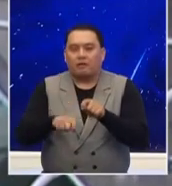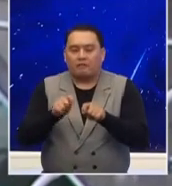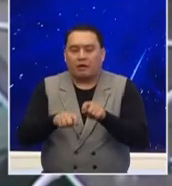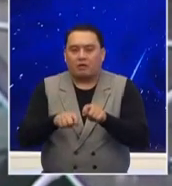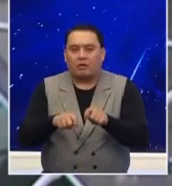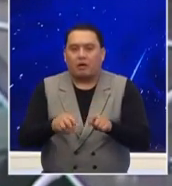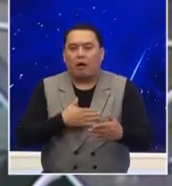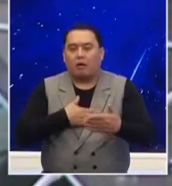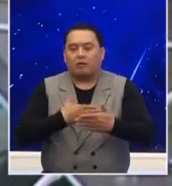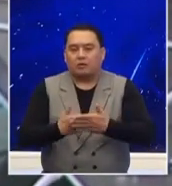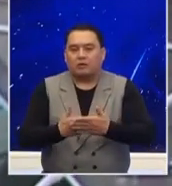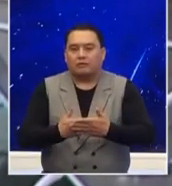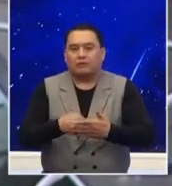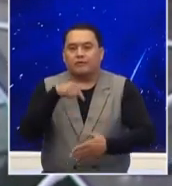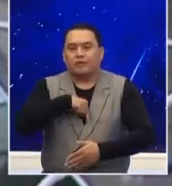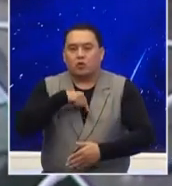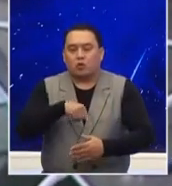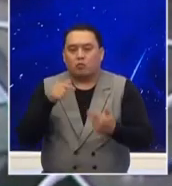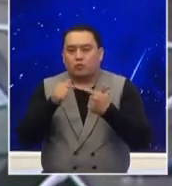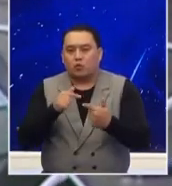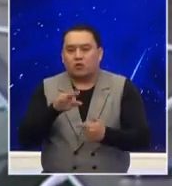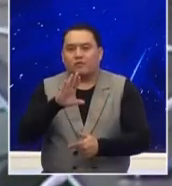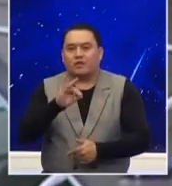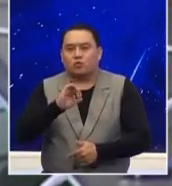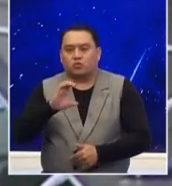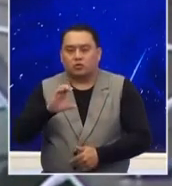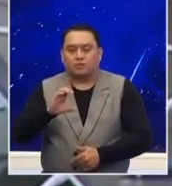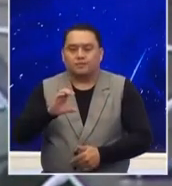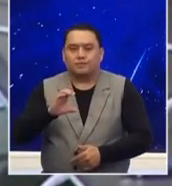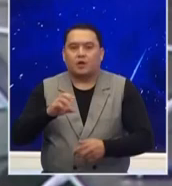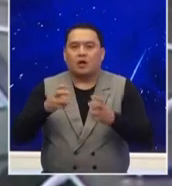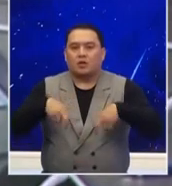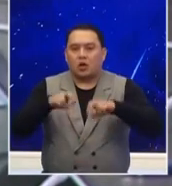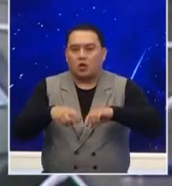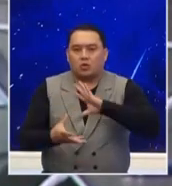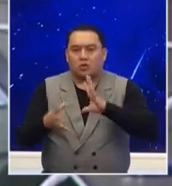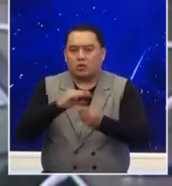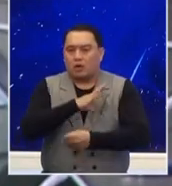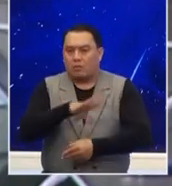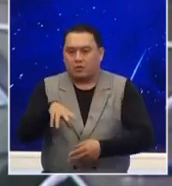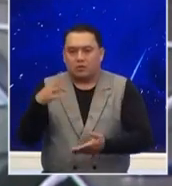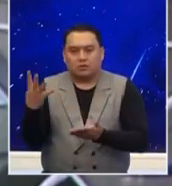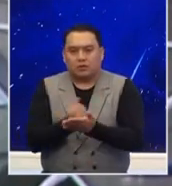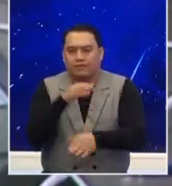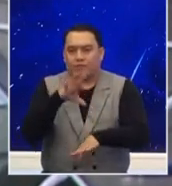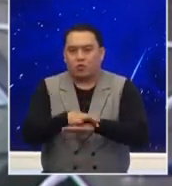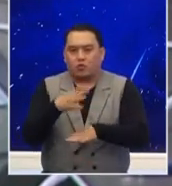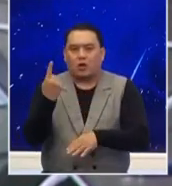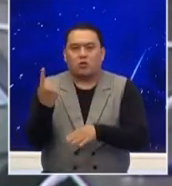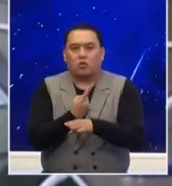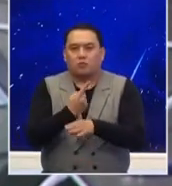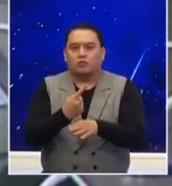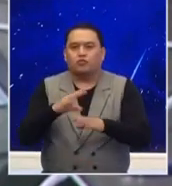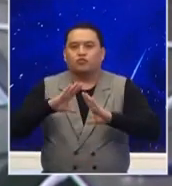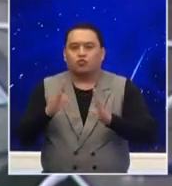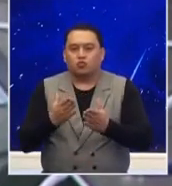иммунную активность в отношении вируса. По итогам исследований не было зафиксировано ни одного случая